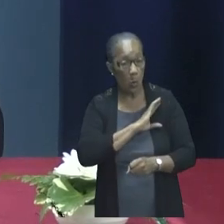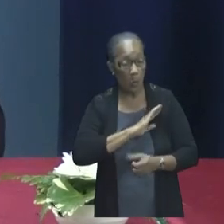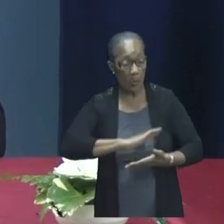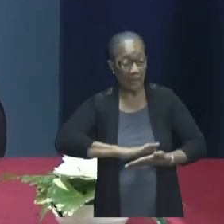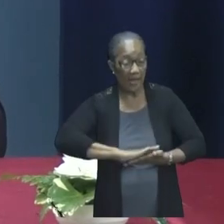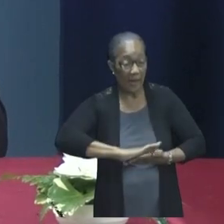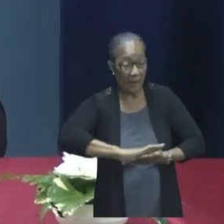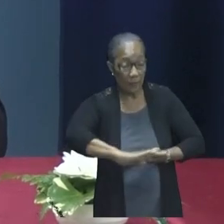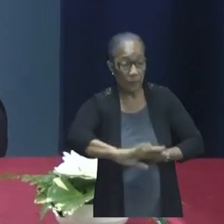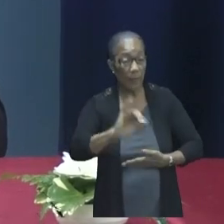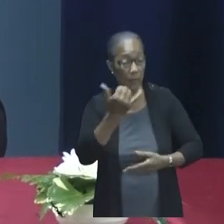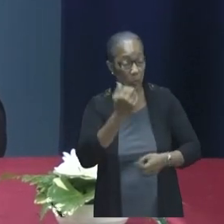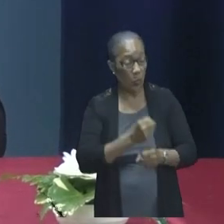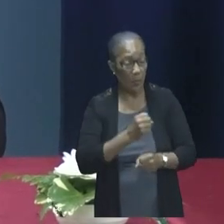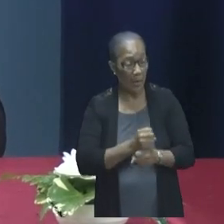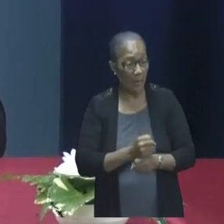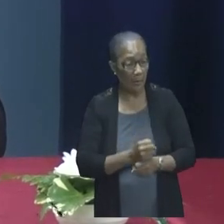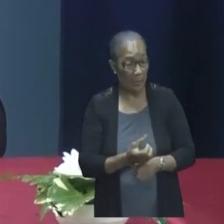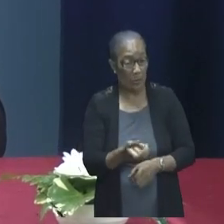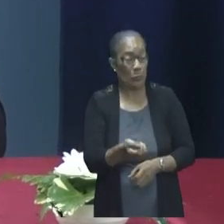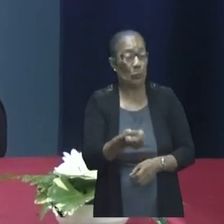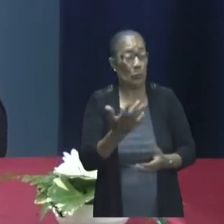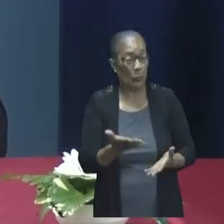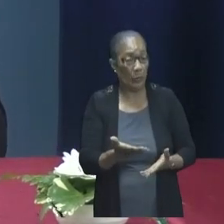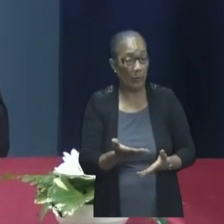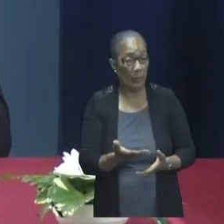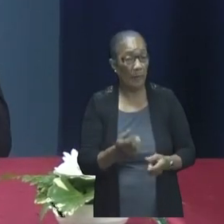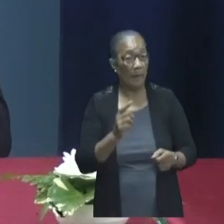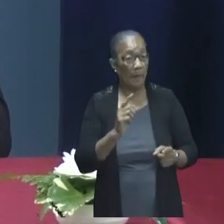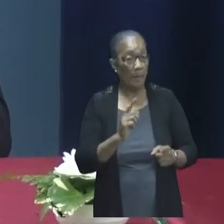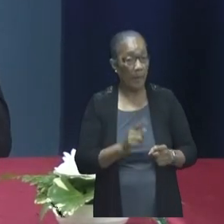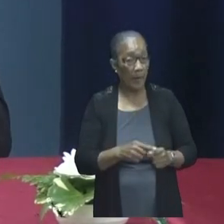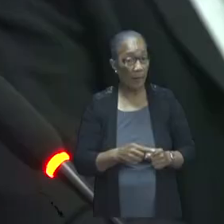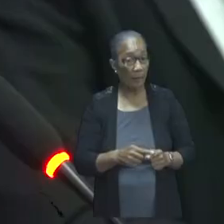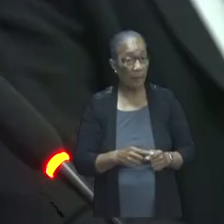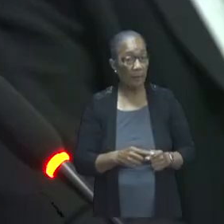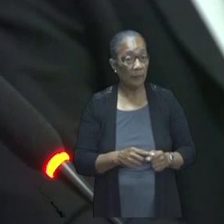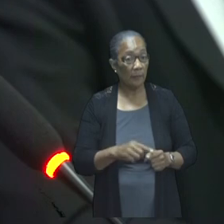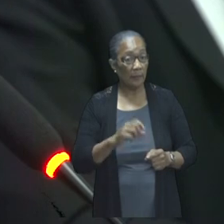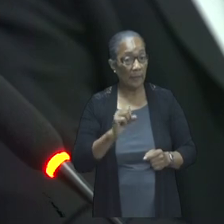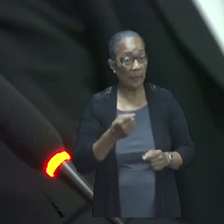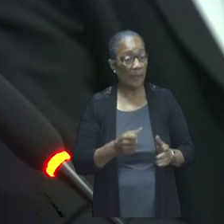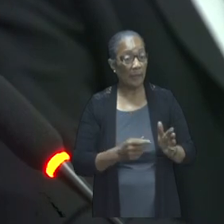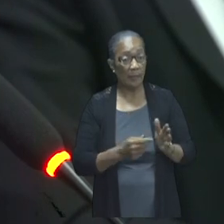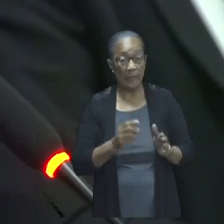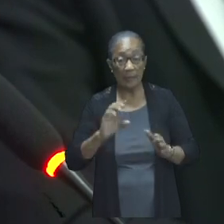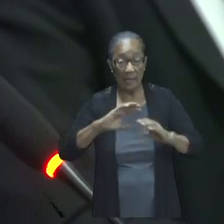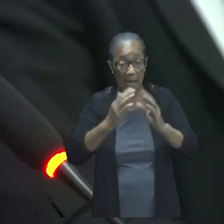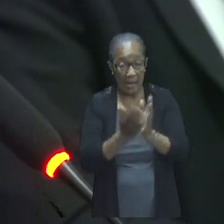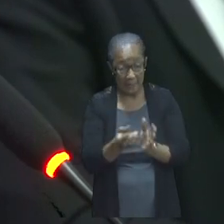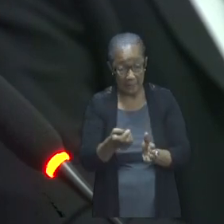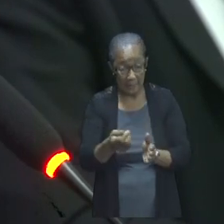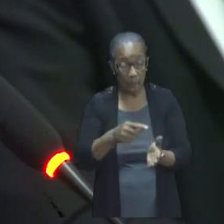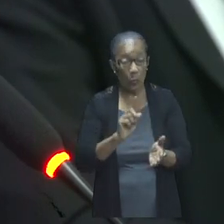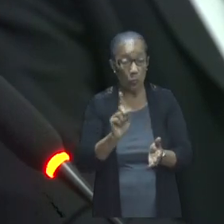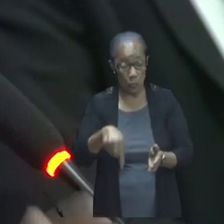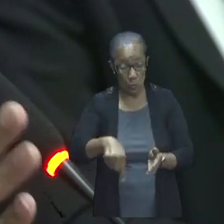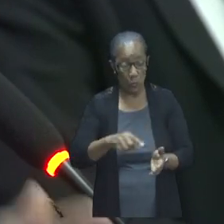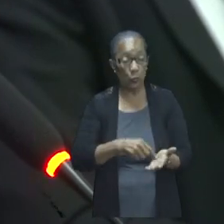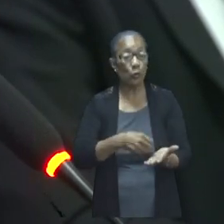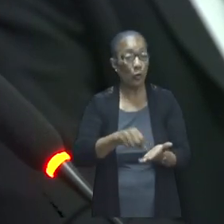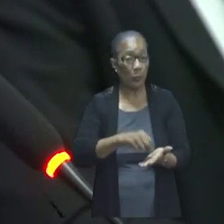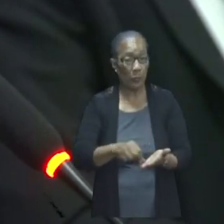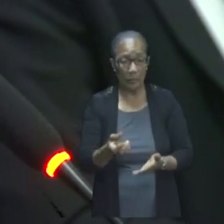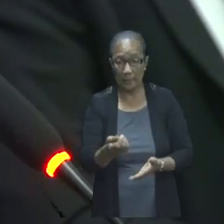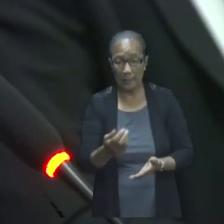kan minimaal 20 miljoen niet goedkoper dan ben ik voor de rest van dat je af re-app vingers draaien het zijn moeilijke overwegen van af weet is